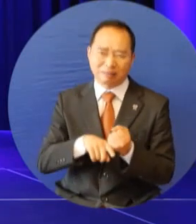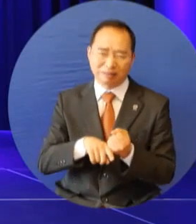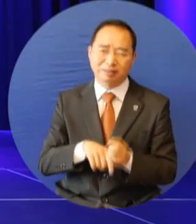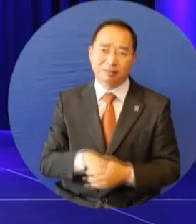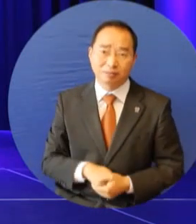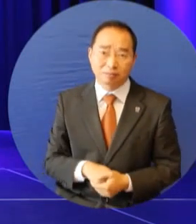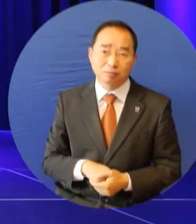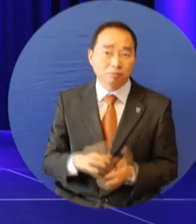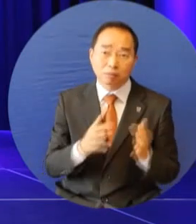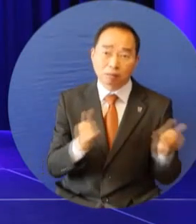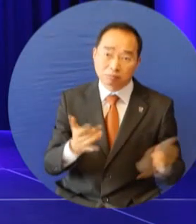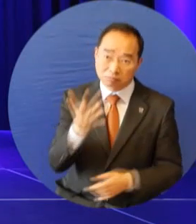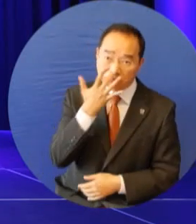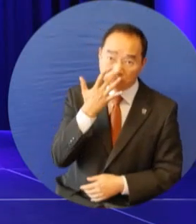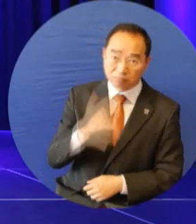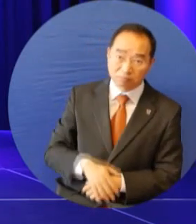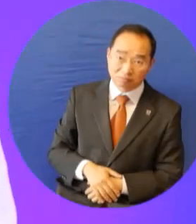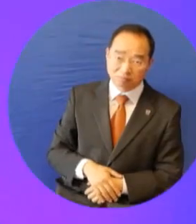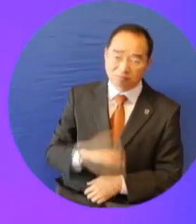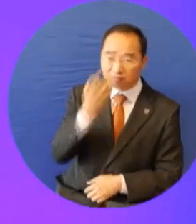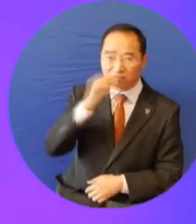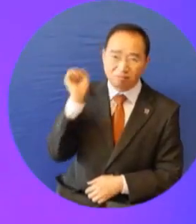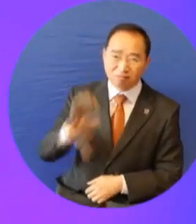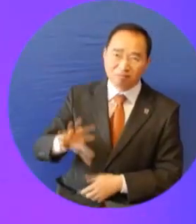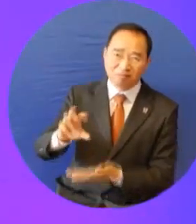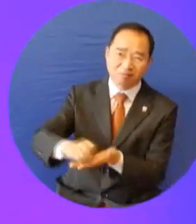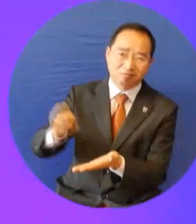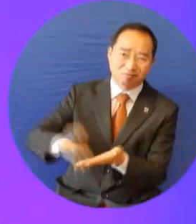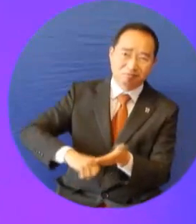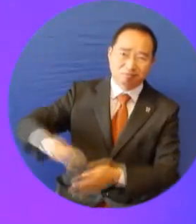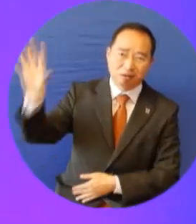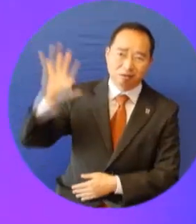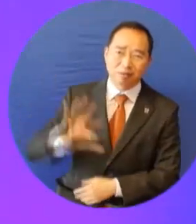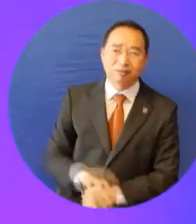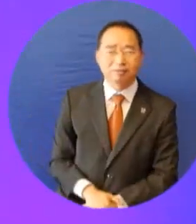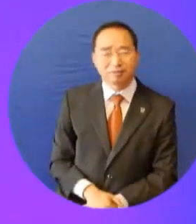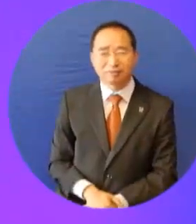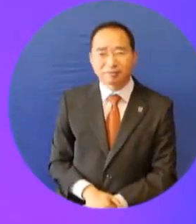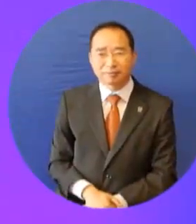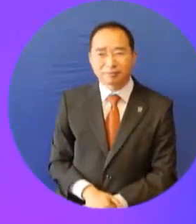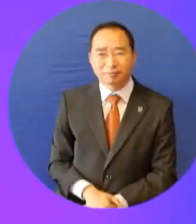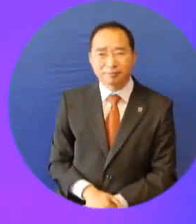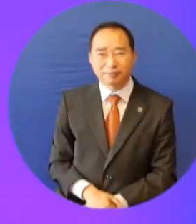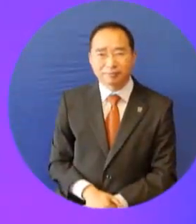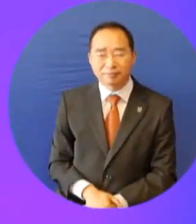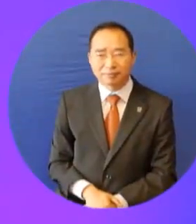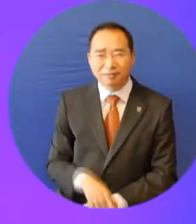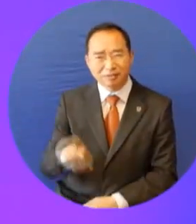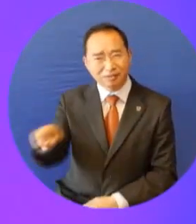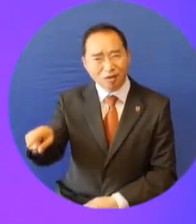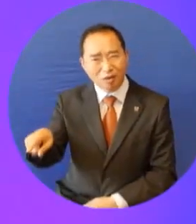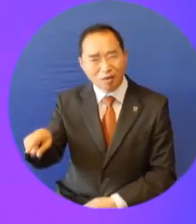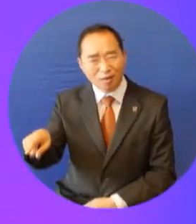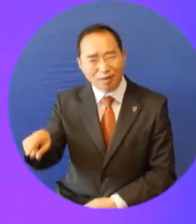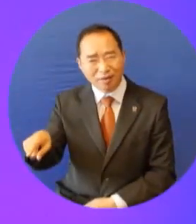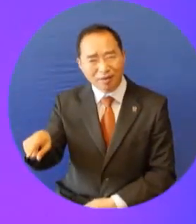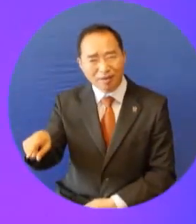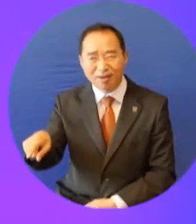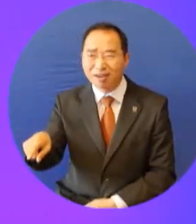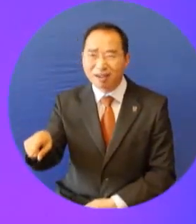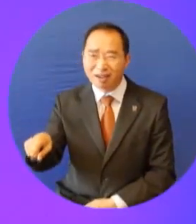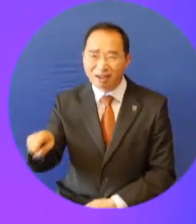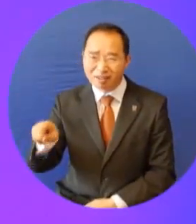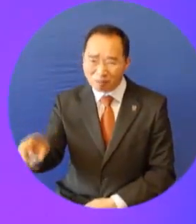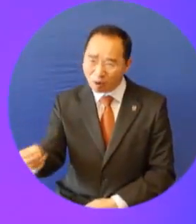많이 먹으라는 메시지거든. 근데 사람들이 그걸 몰라. 그냥 무시를 해. 그냥 무시하고